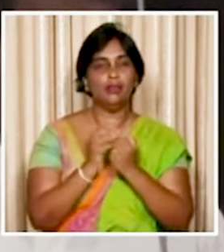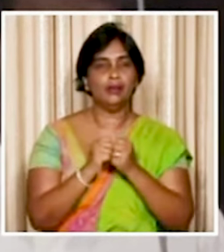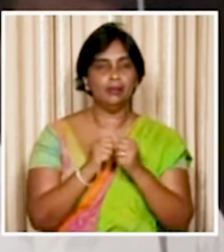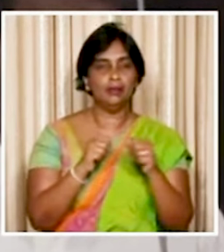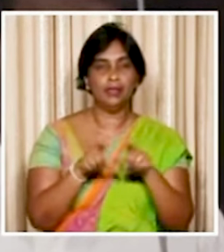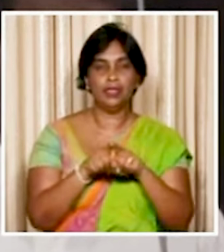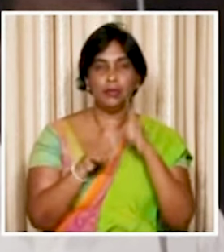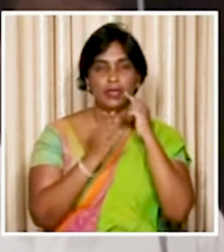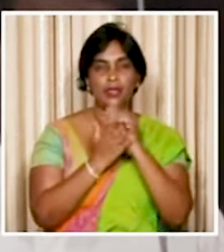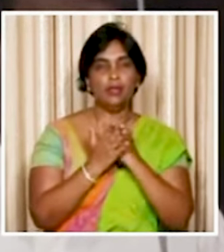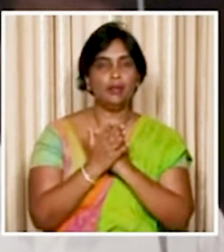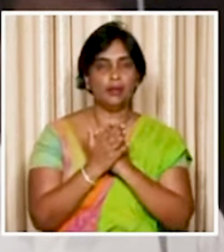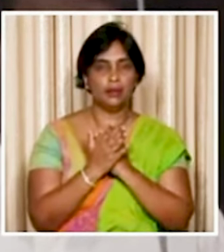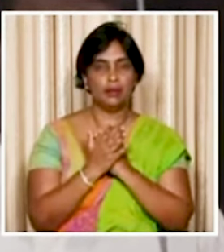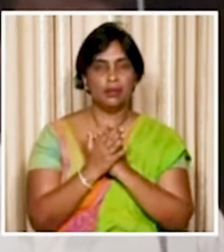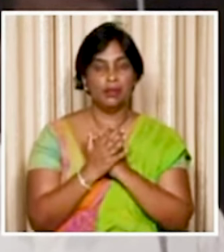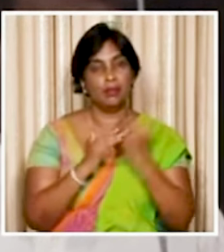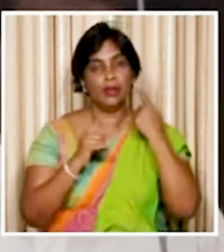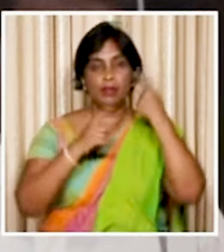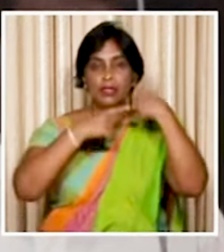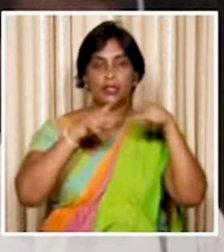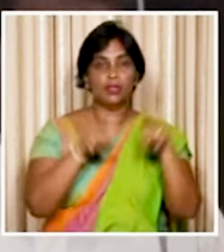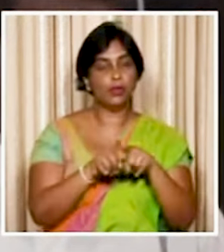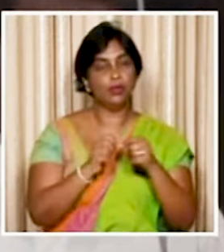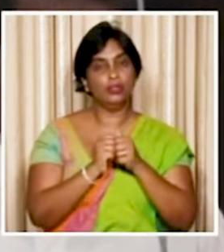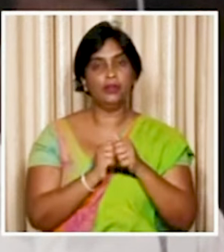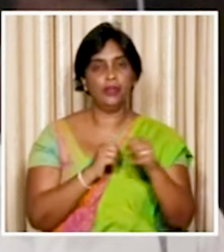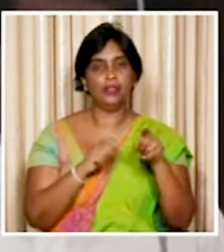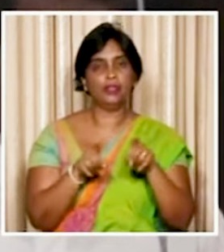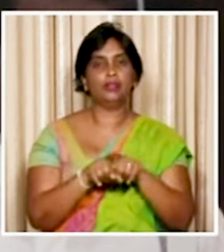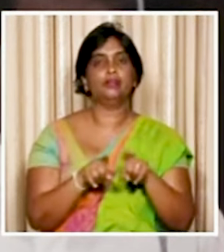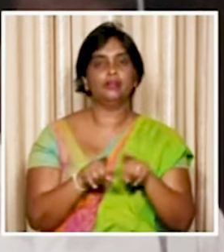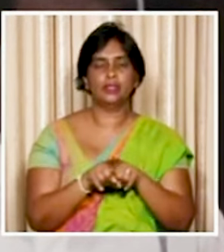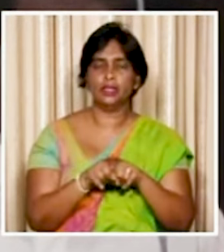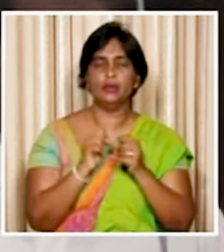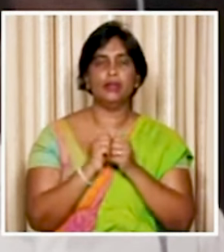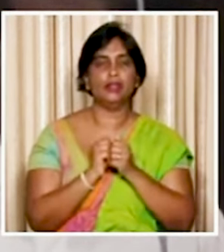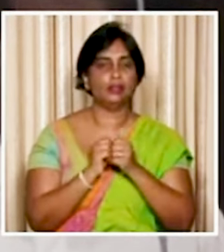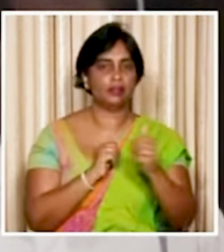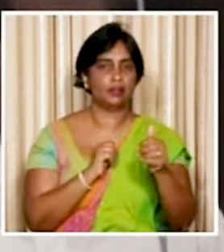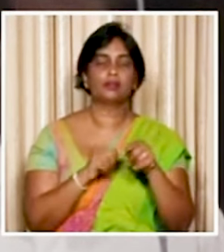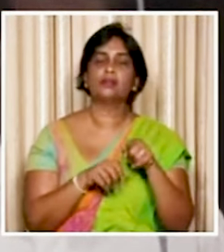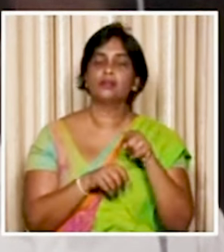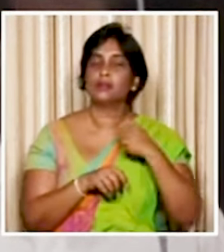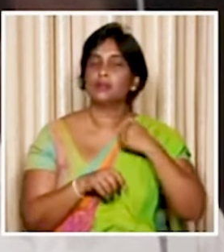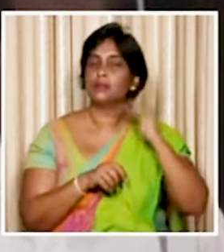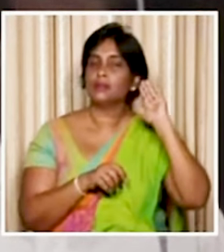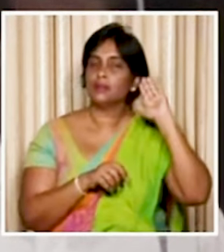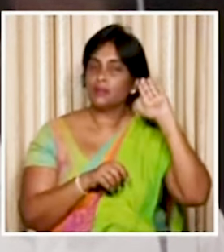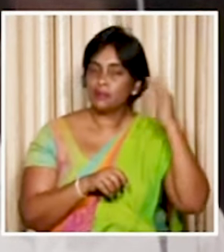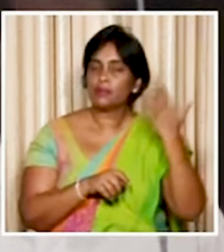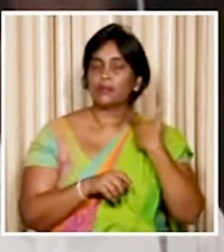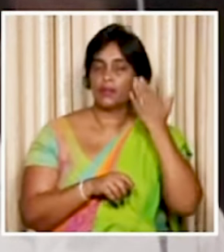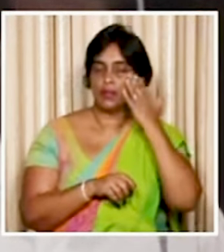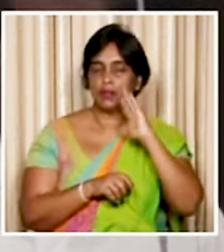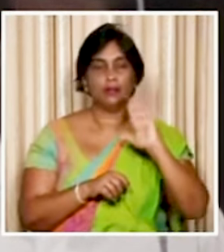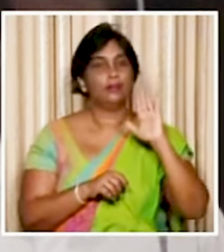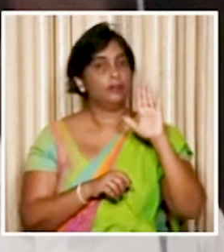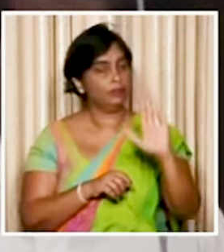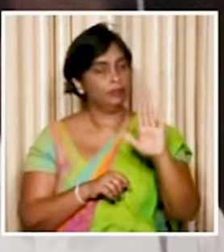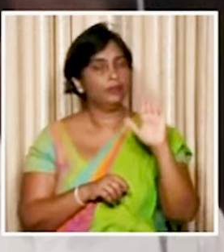அடையாளங்களை, தமிழர்களுடைய தொன்மை மிக்க பூர்வீக கலாச்சார மத அடையாளங்களை அது